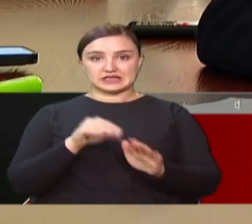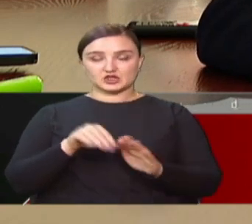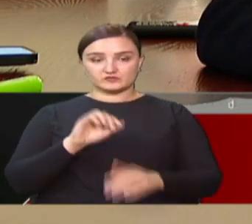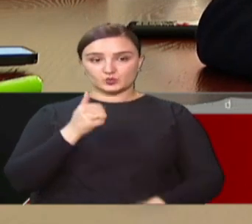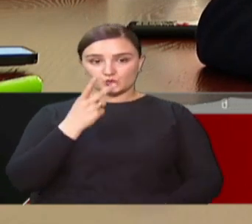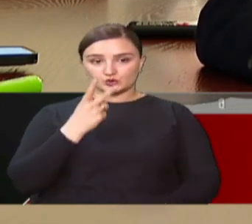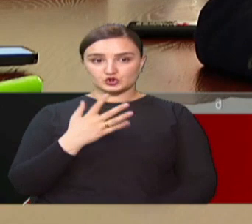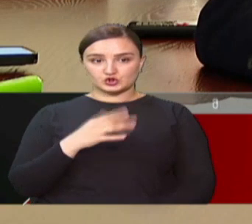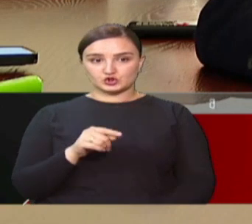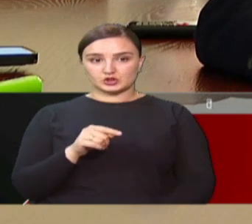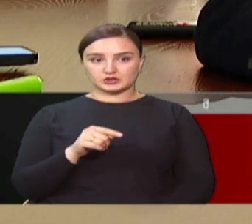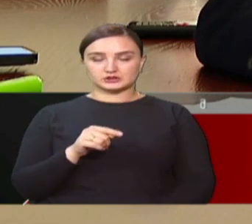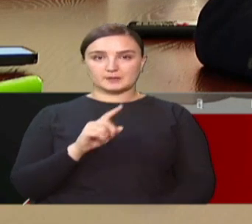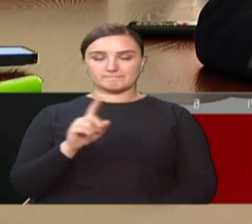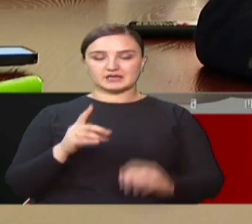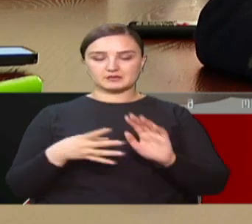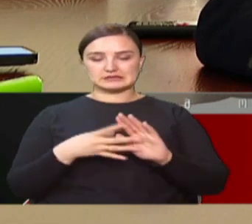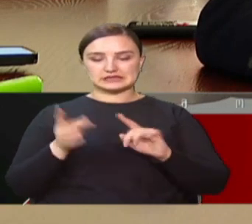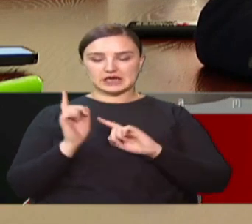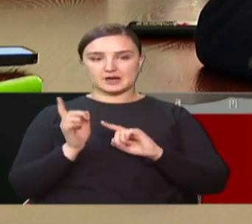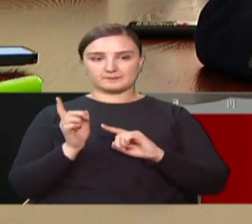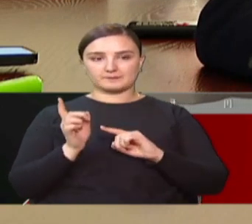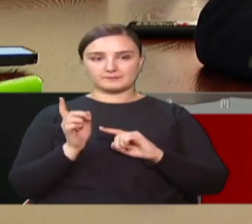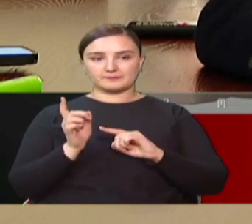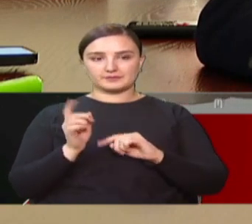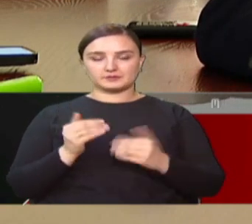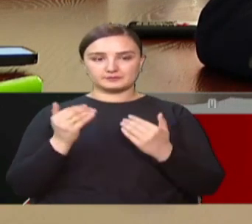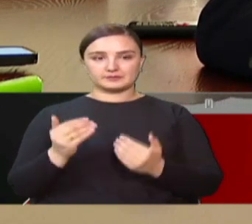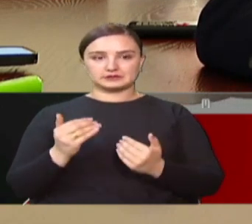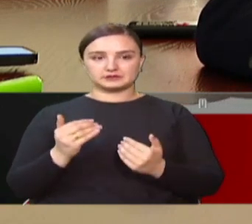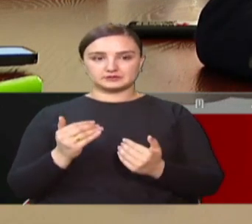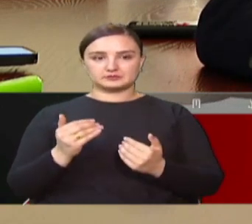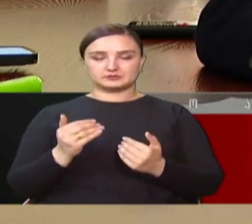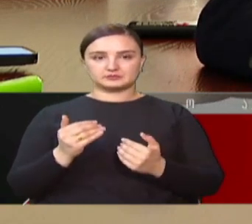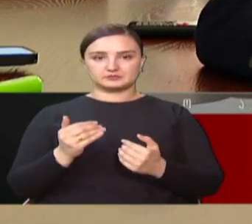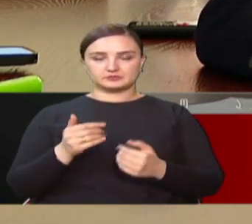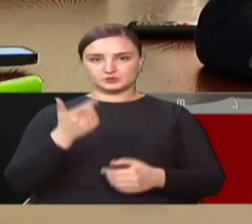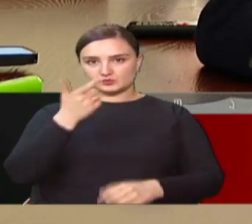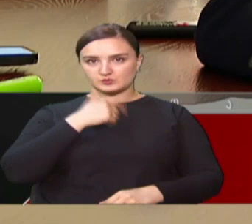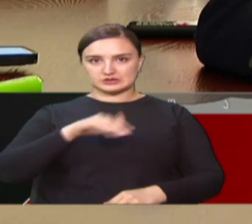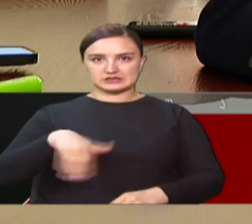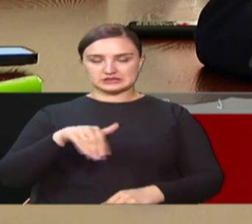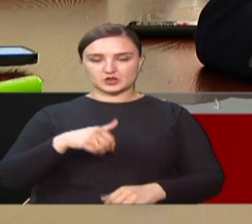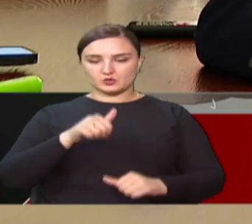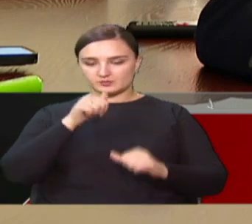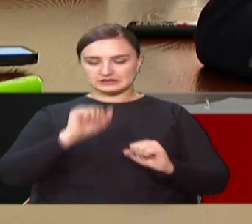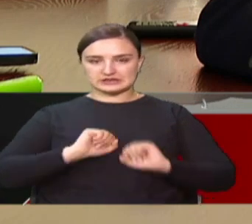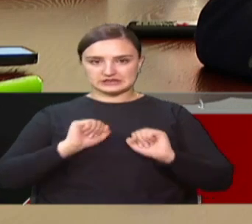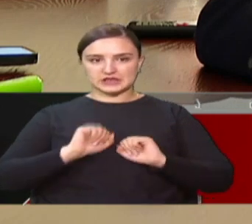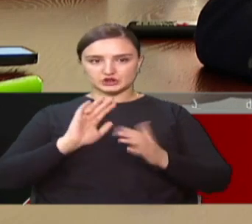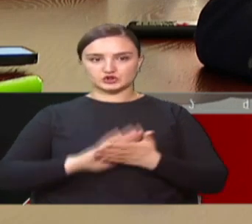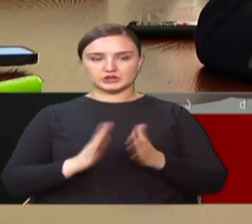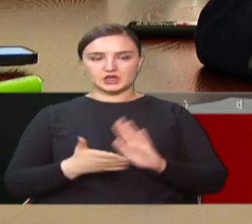მაგრამ 9 აპრილის მათმა ამ უზნეო ცდამ